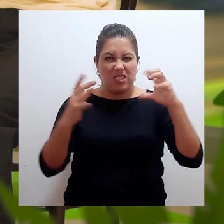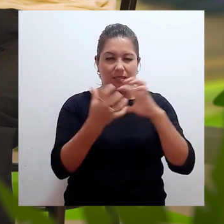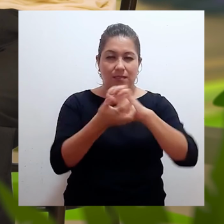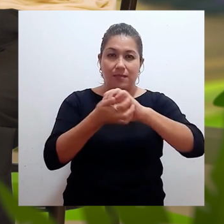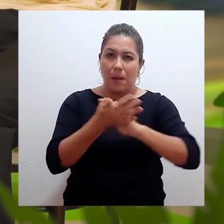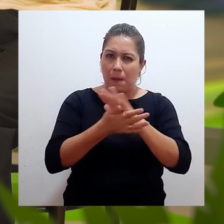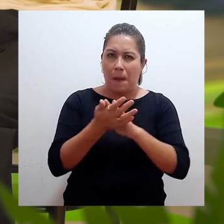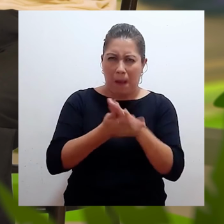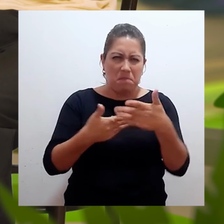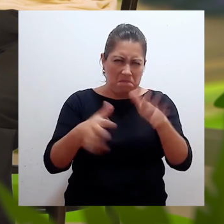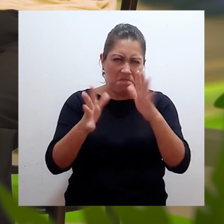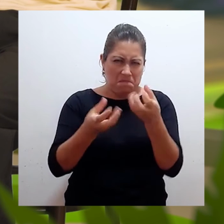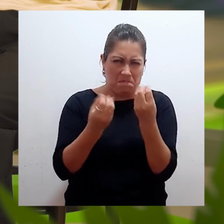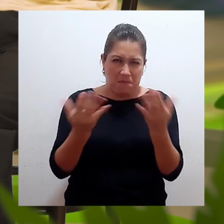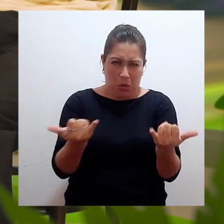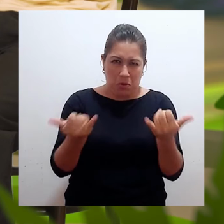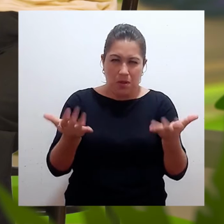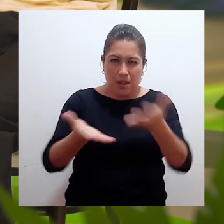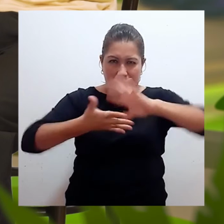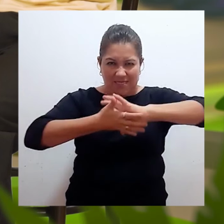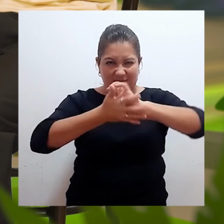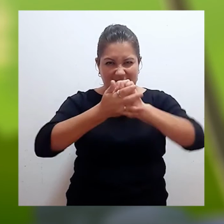ư, ì tà à kì.